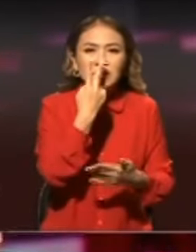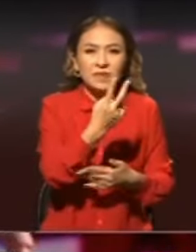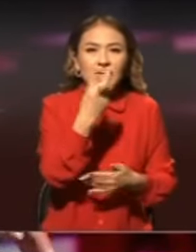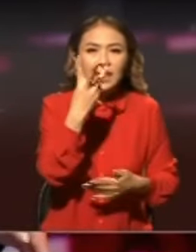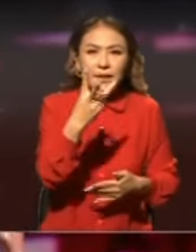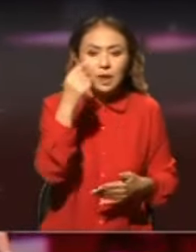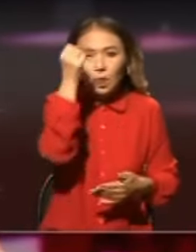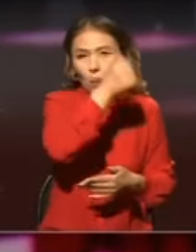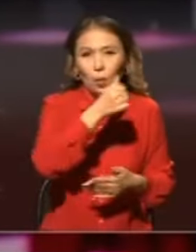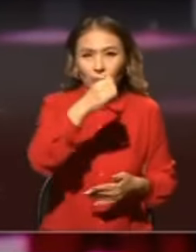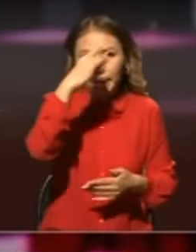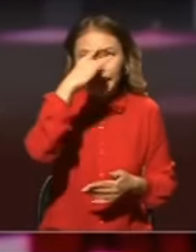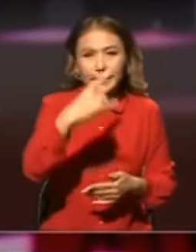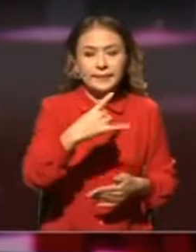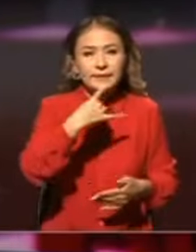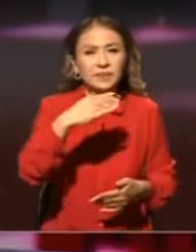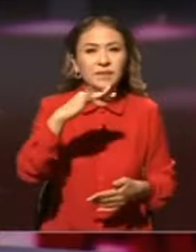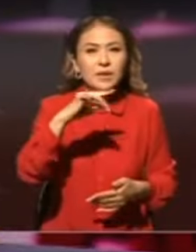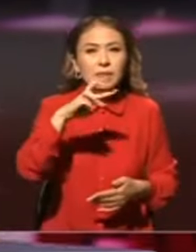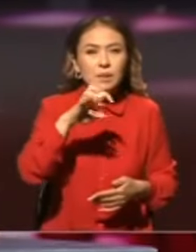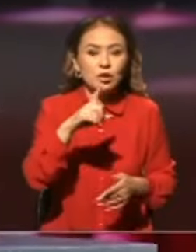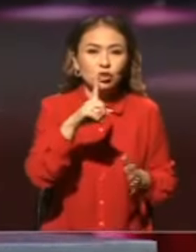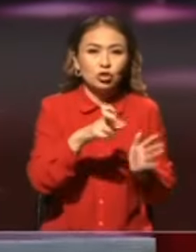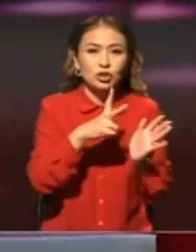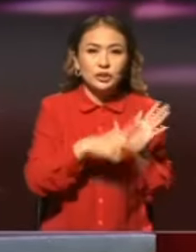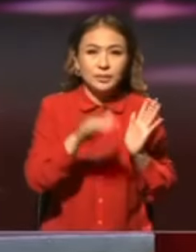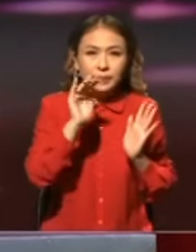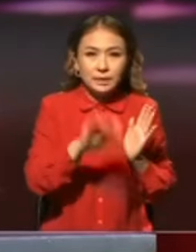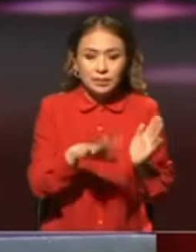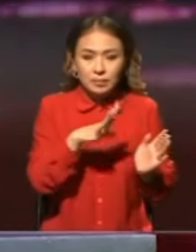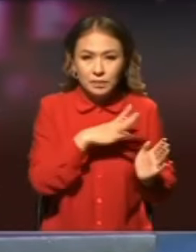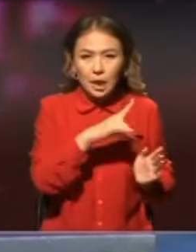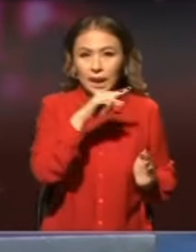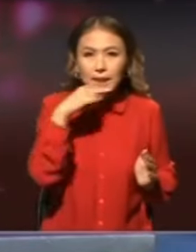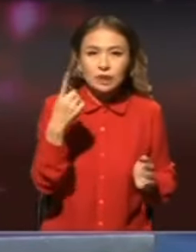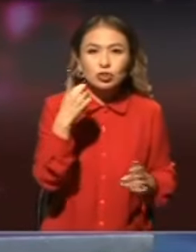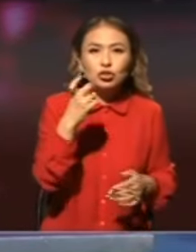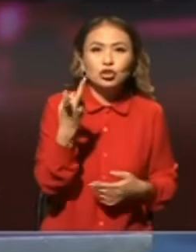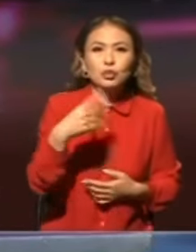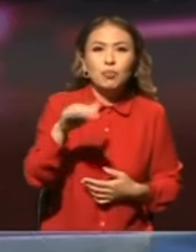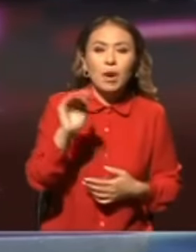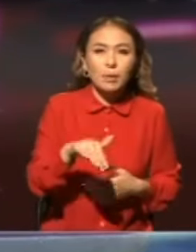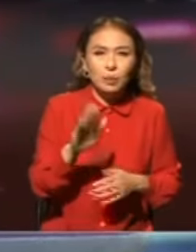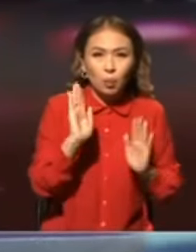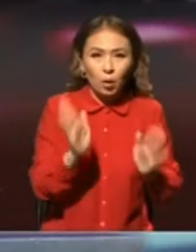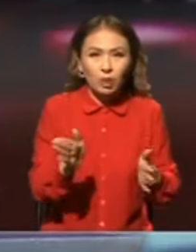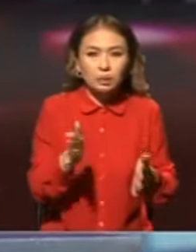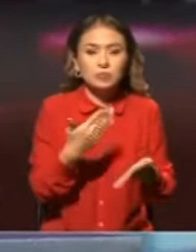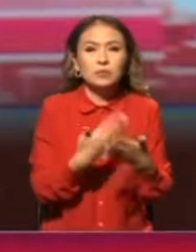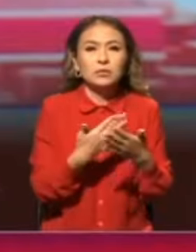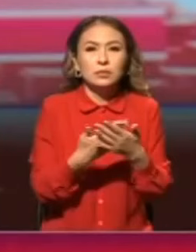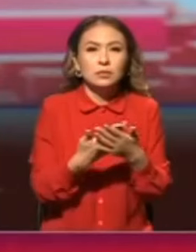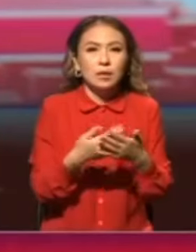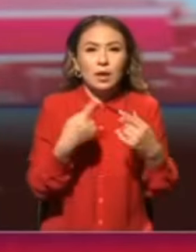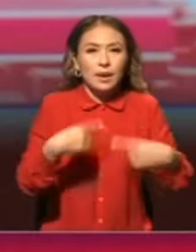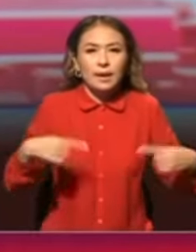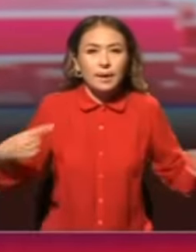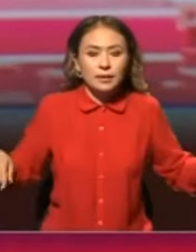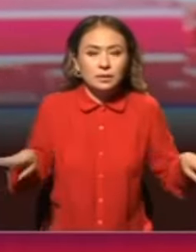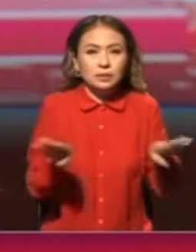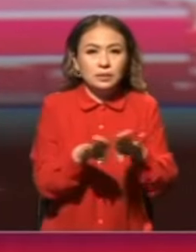бұрын Қазақстанның фермерлері 180 мың теңгеден сатса, Ресейдікі 120 мың теңге болатын. Ал тұтынушыға бәрібір кімдік